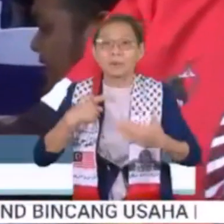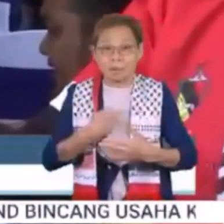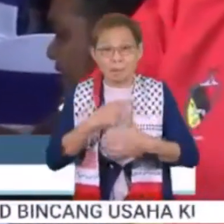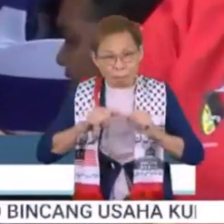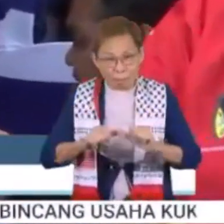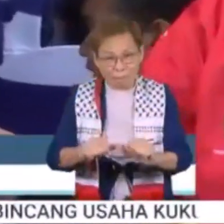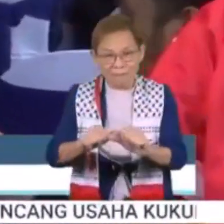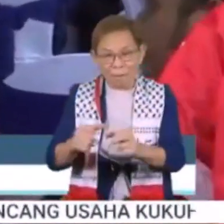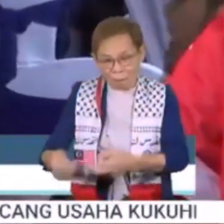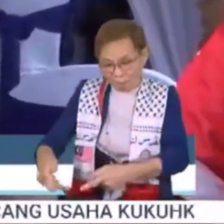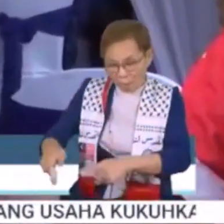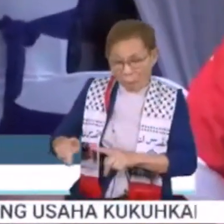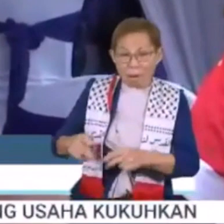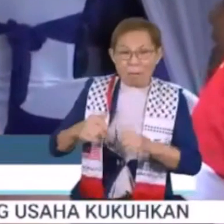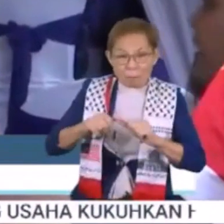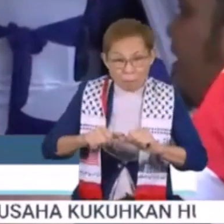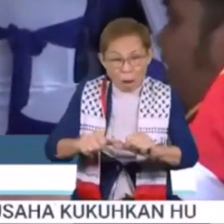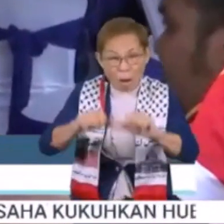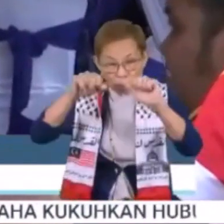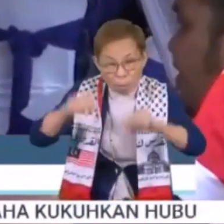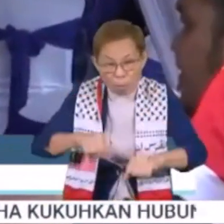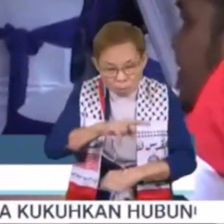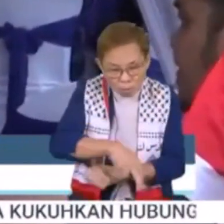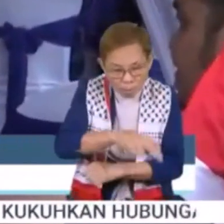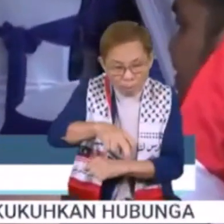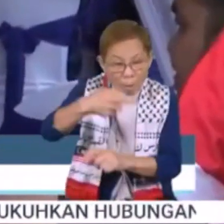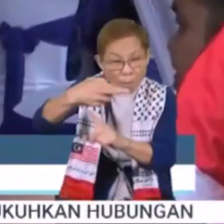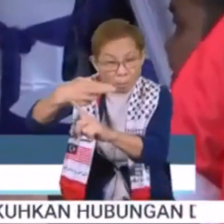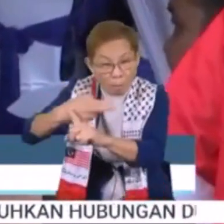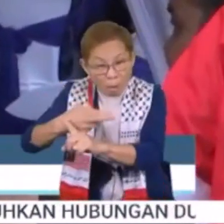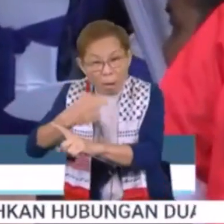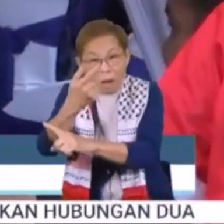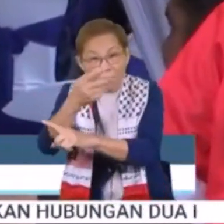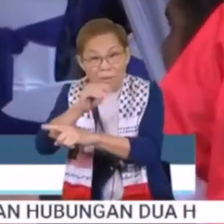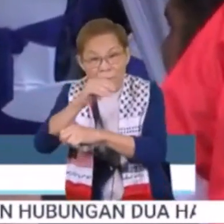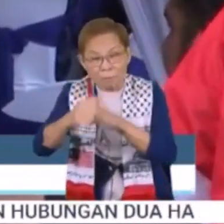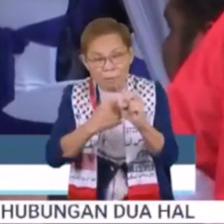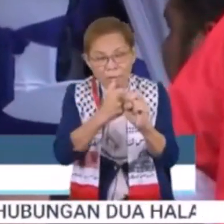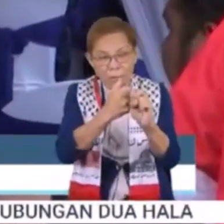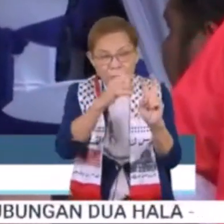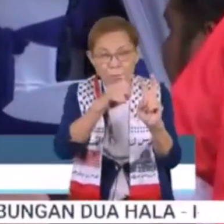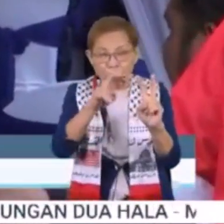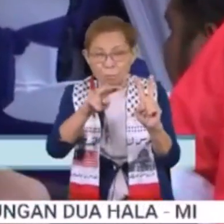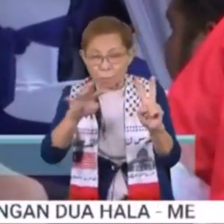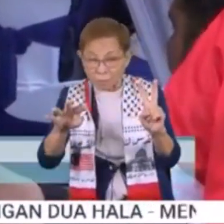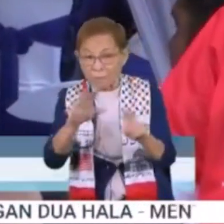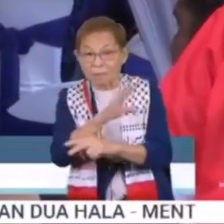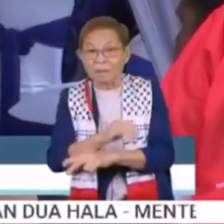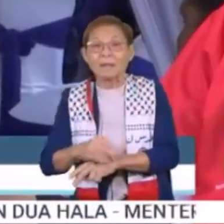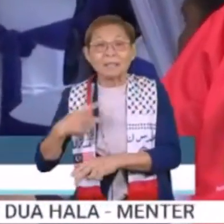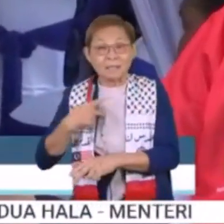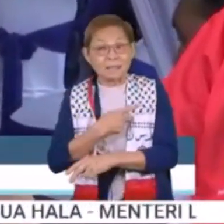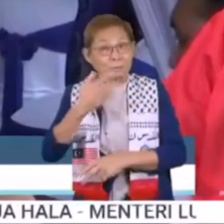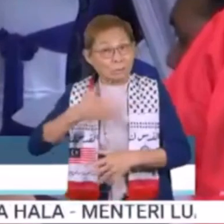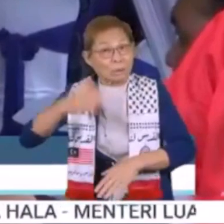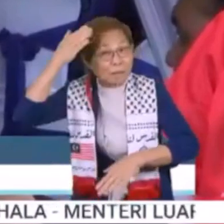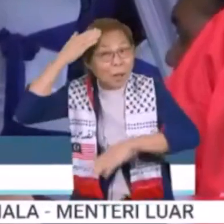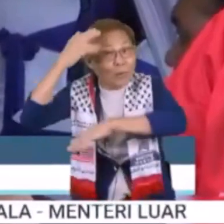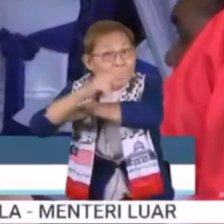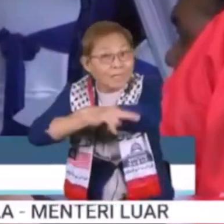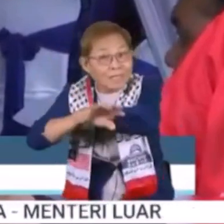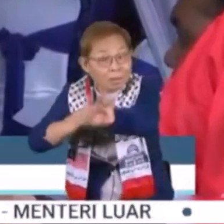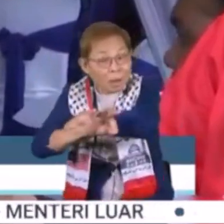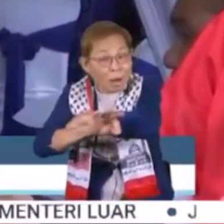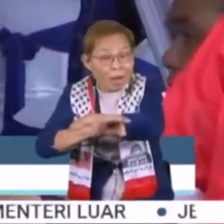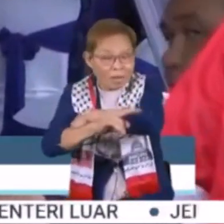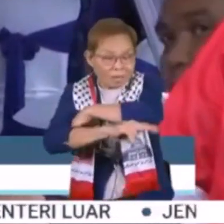lagi berkesempatan untuk melaksanakan Jelajah Ramadan RTM pada tahun 2024. Dan seperti yang kita tahu, Negeri Sembilan adalah sebuah